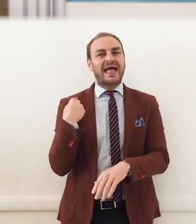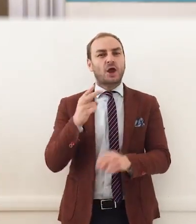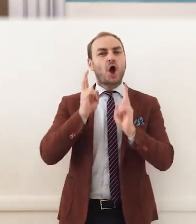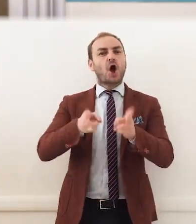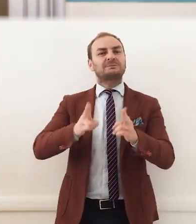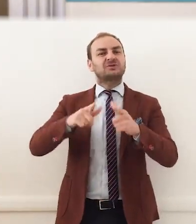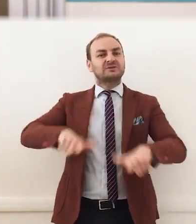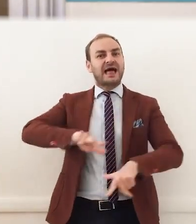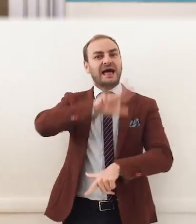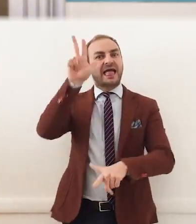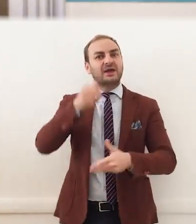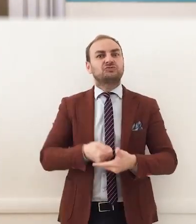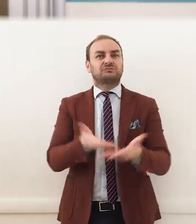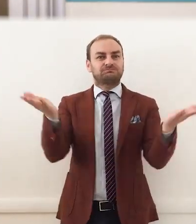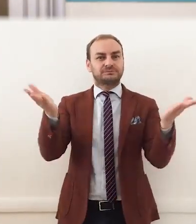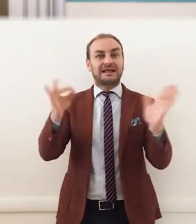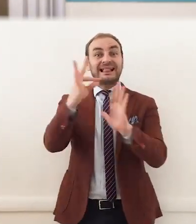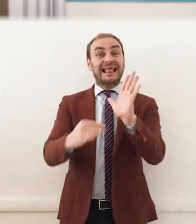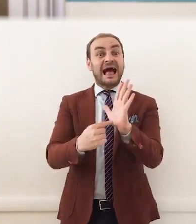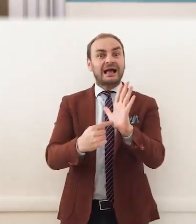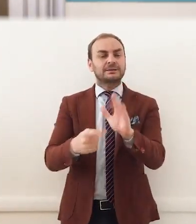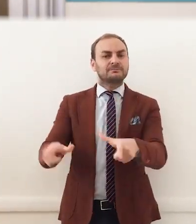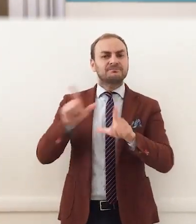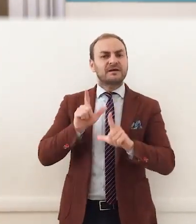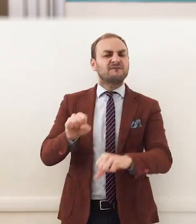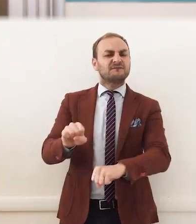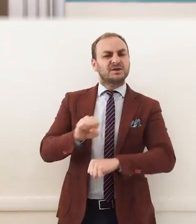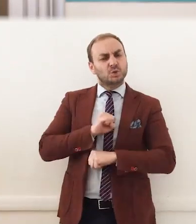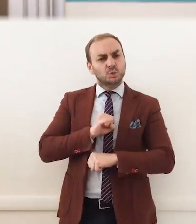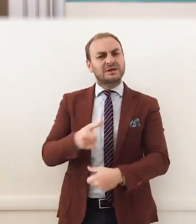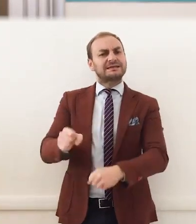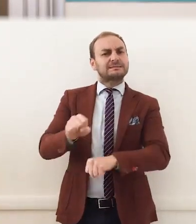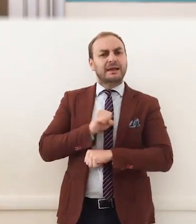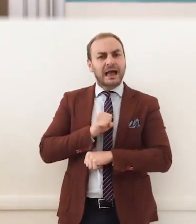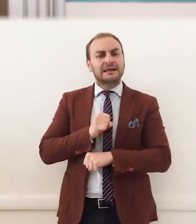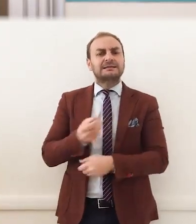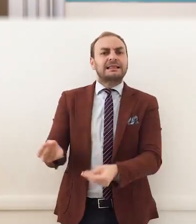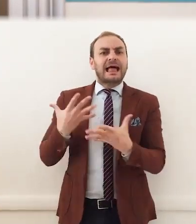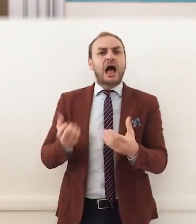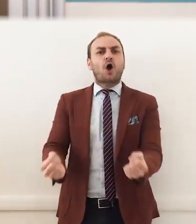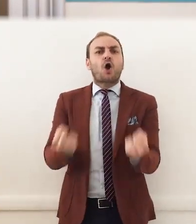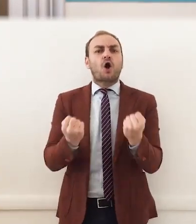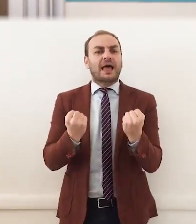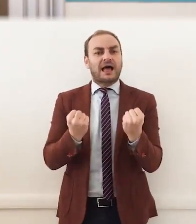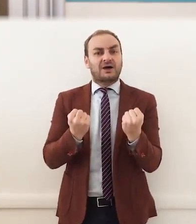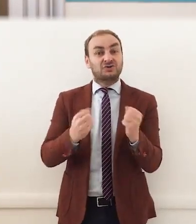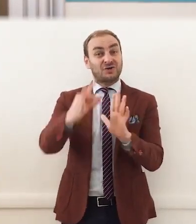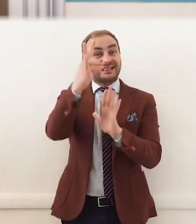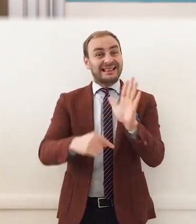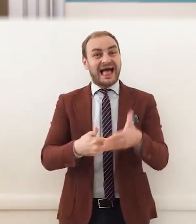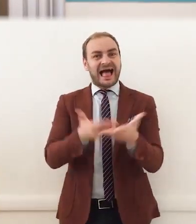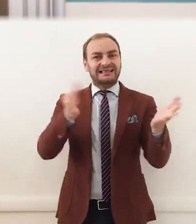metropolitano ci devono dare fiducia ci devono dare speranza ci devono dare coraggio perché sono dati che ci dicono che